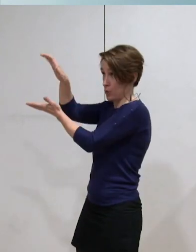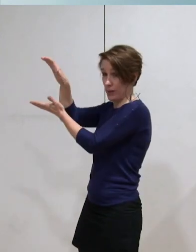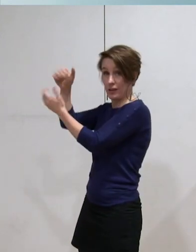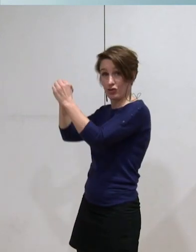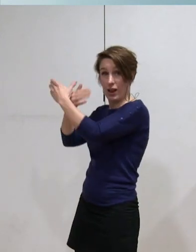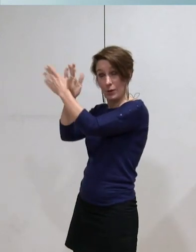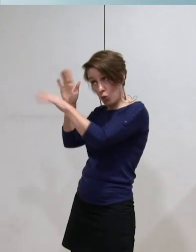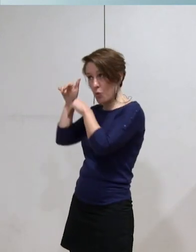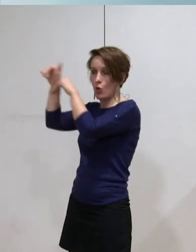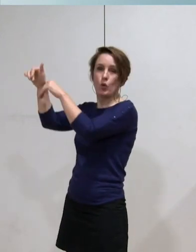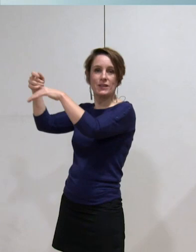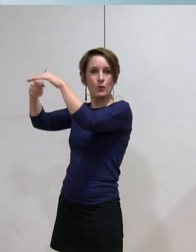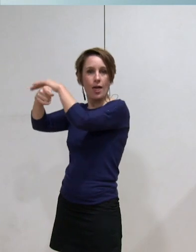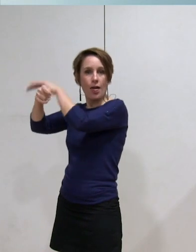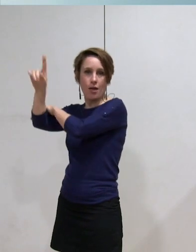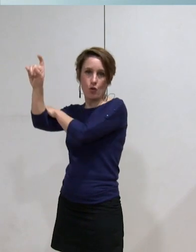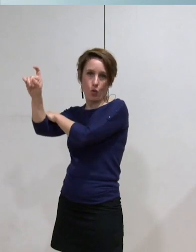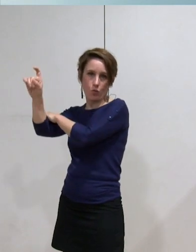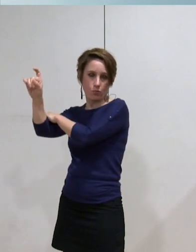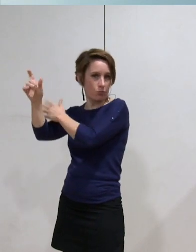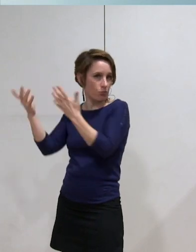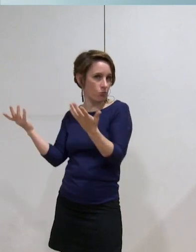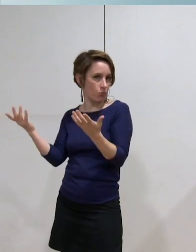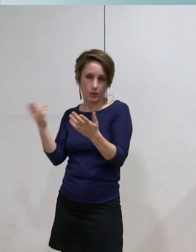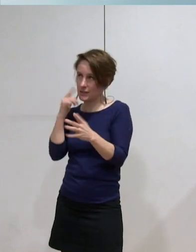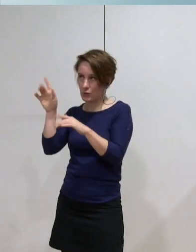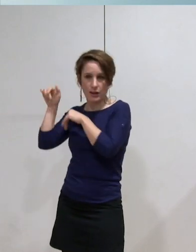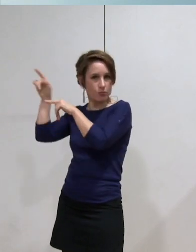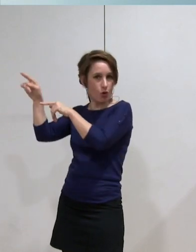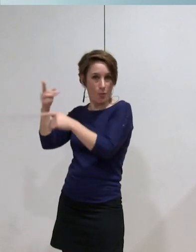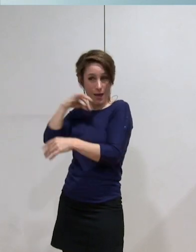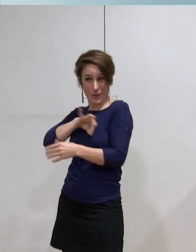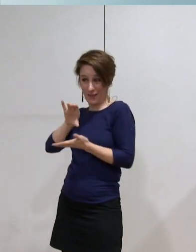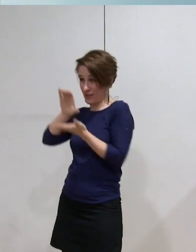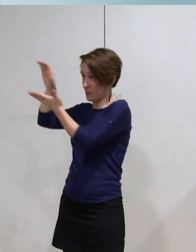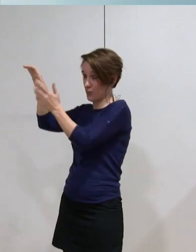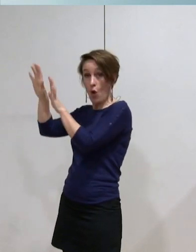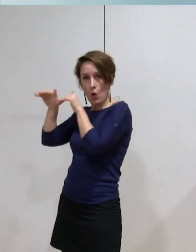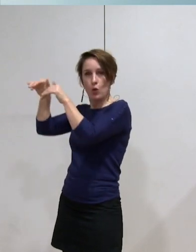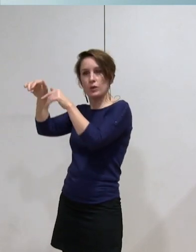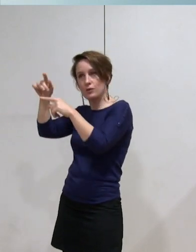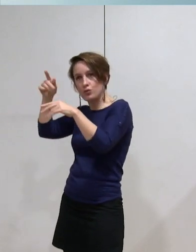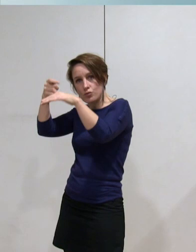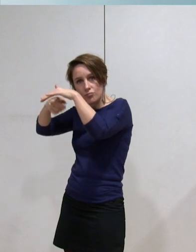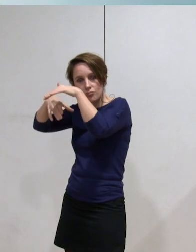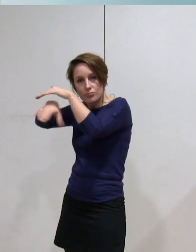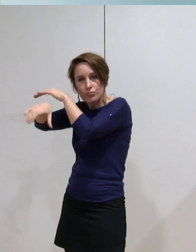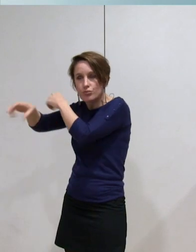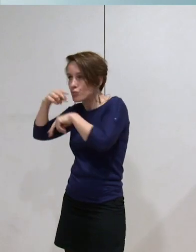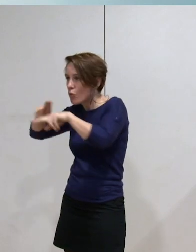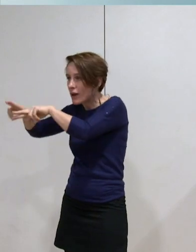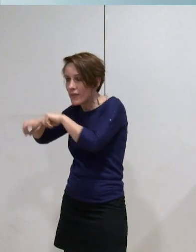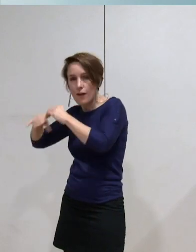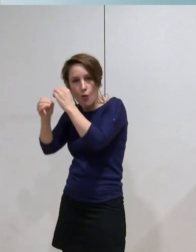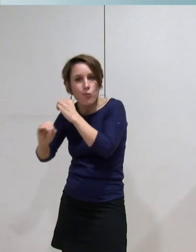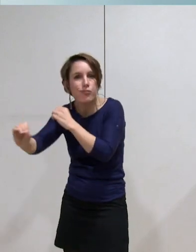à financer l'eau et ça veut dire qu'ils continueront à financer les investissements potentiels à l'avenir donc c'est ça l'exlication l'au pay